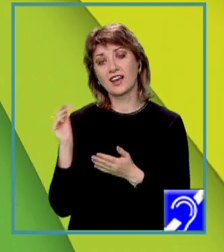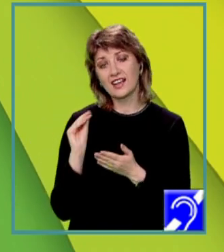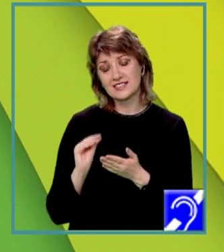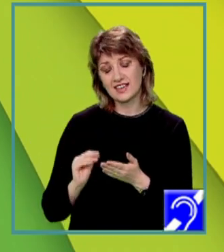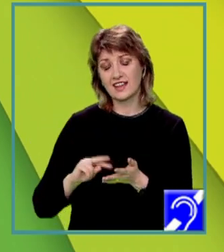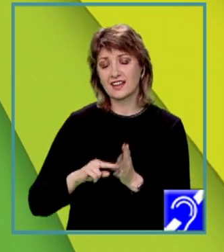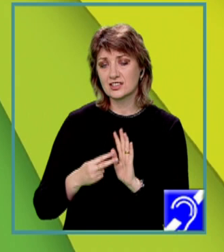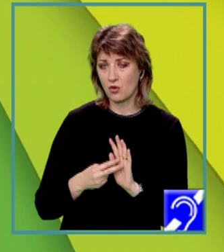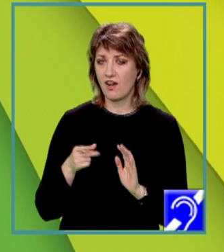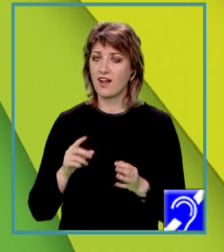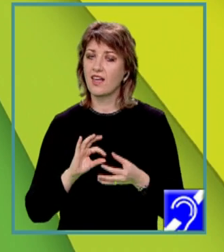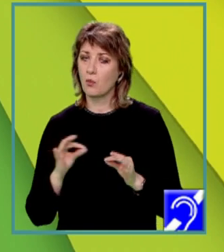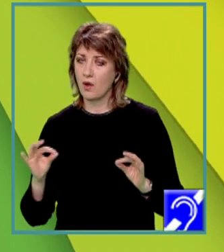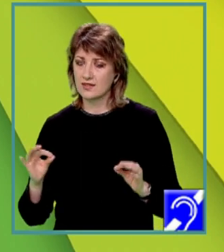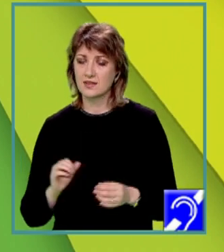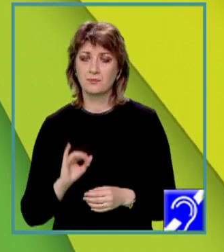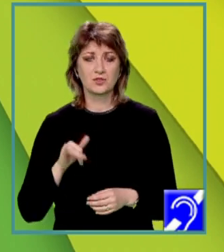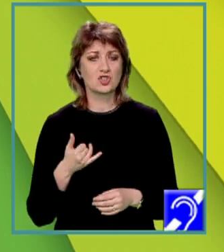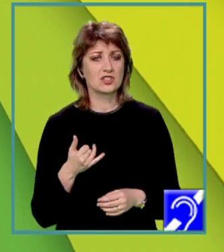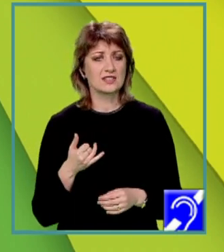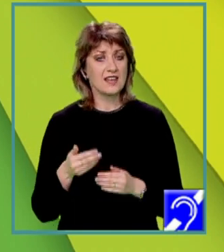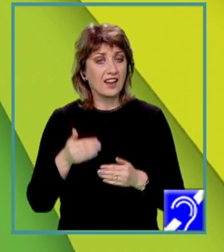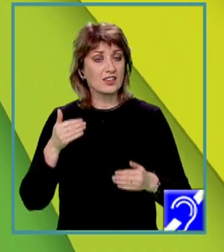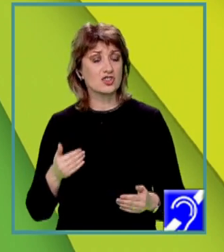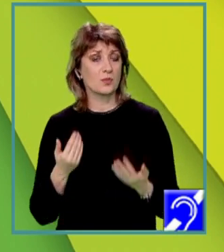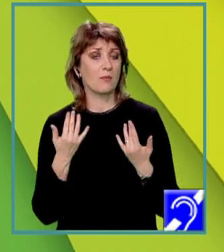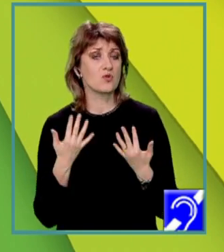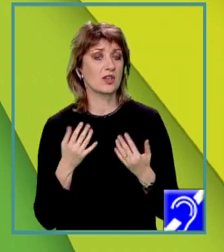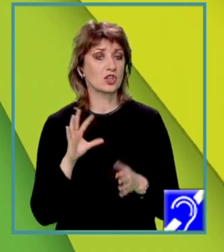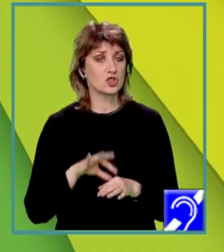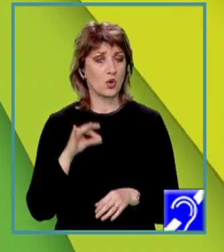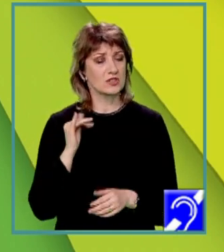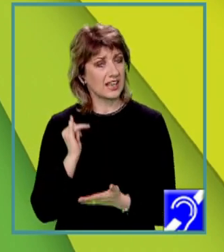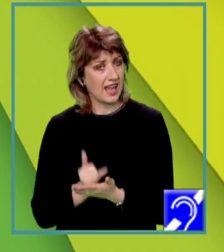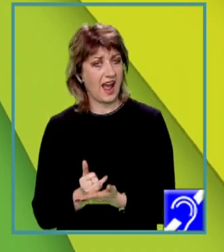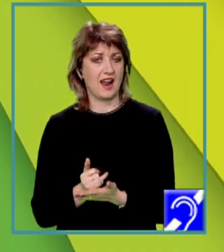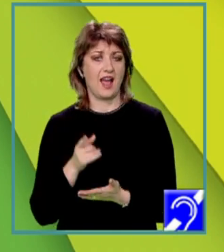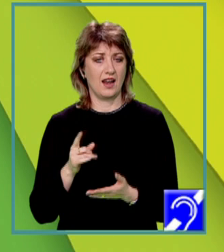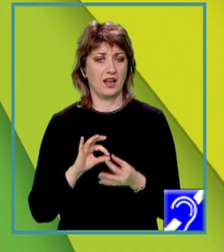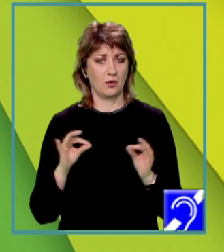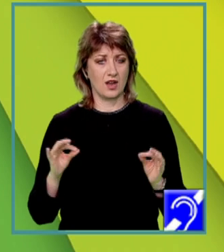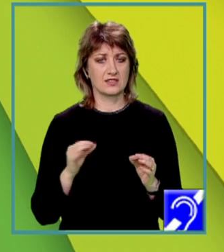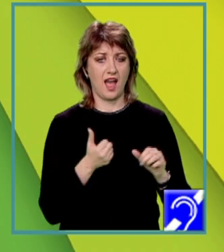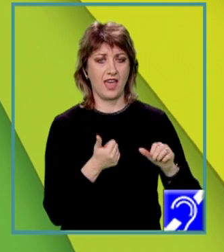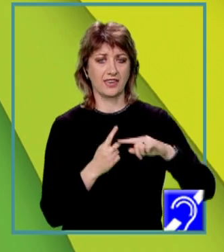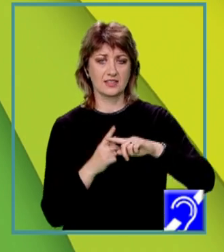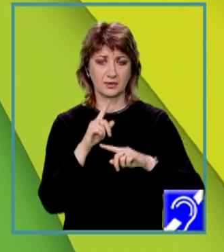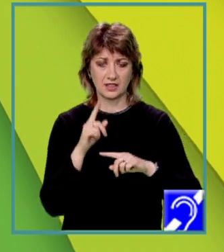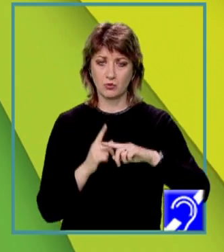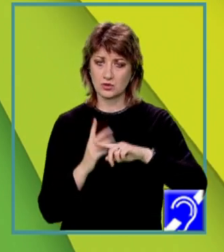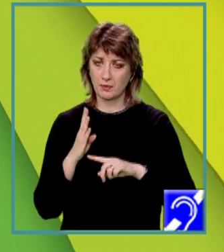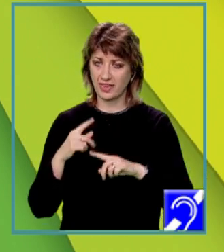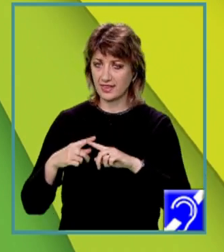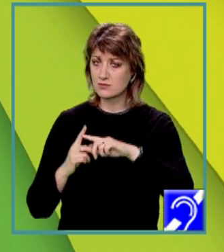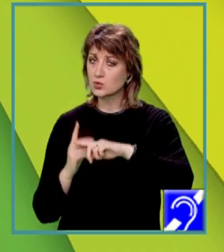ecuației și să anticipăm numărul de soluții reale ale unei ecuații de formă ax pătrat plus b plus